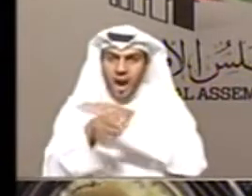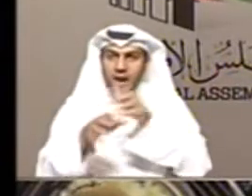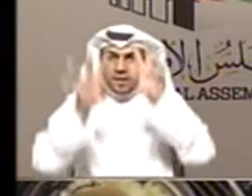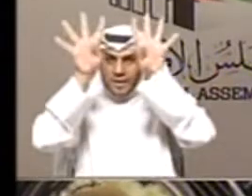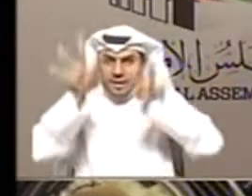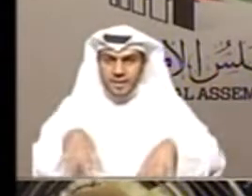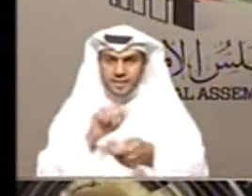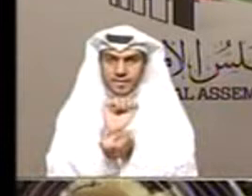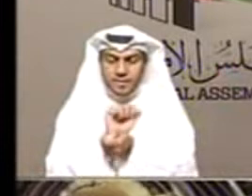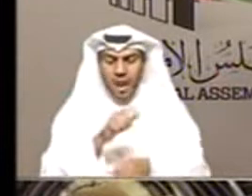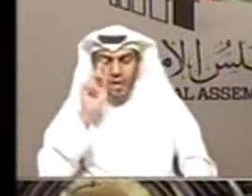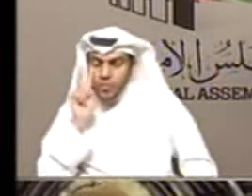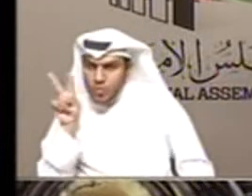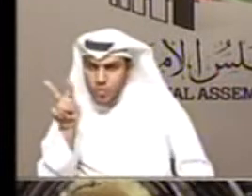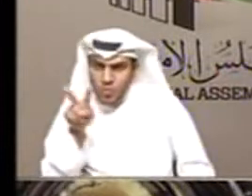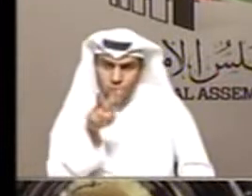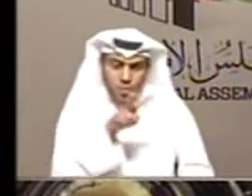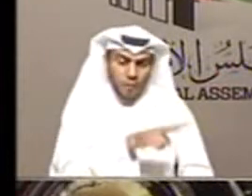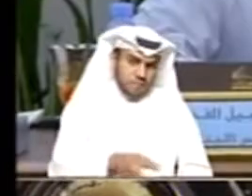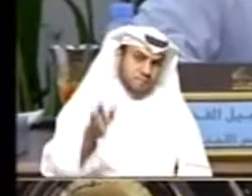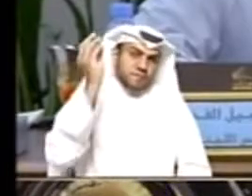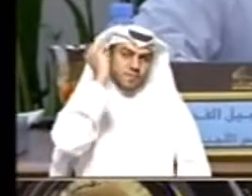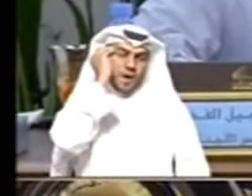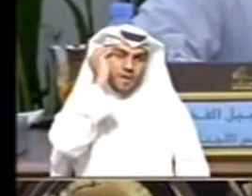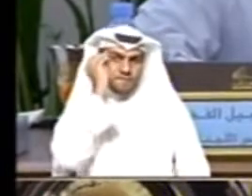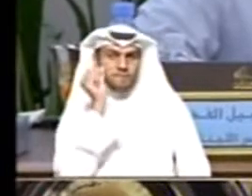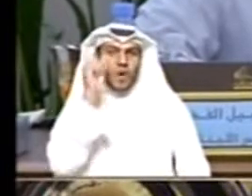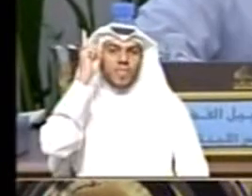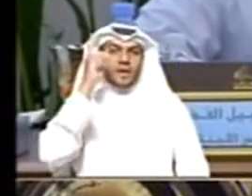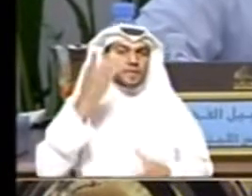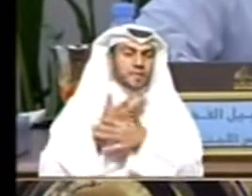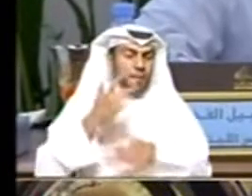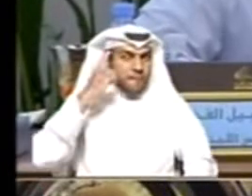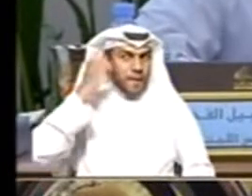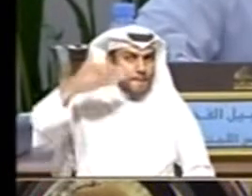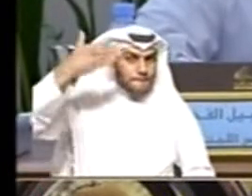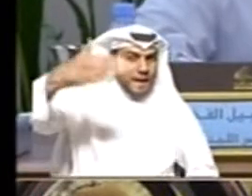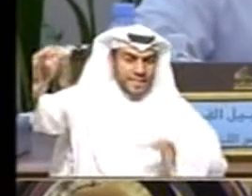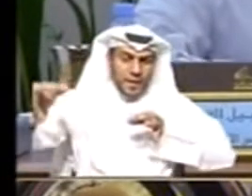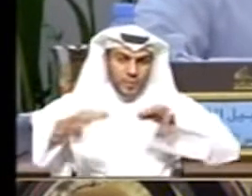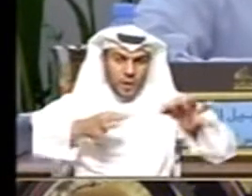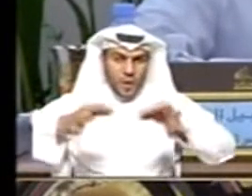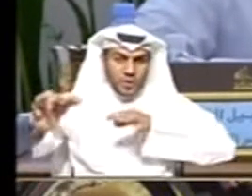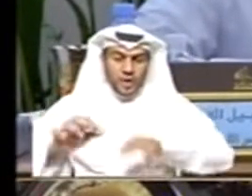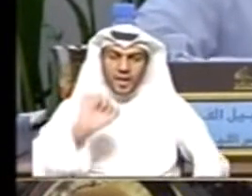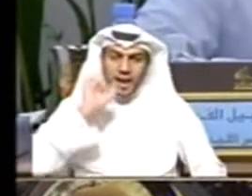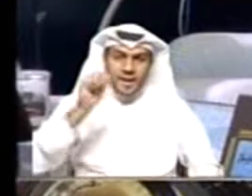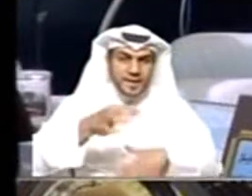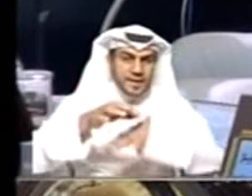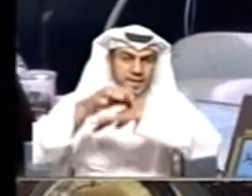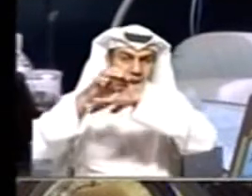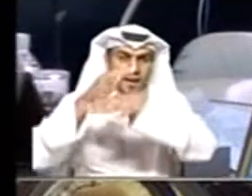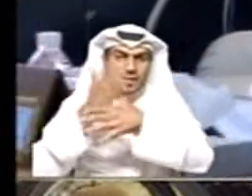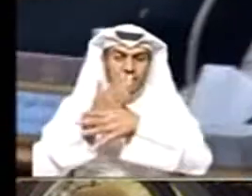وتكليف وزارة الداخلية بوضع خطتها كذلك. وحول الاستعدادات للجلسة العادية المقبلة لمجلس الأمة،